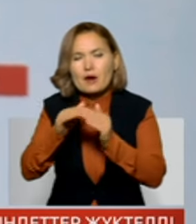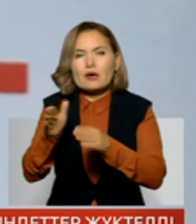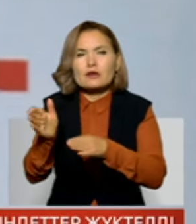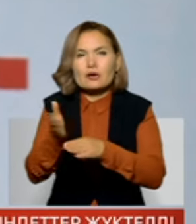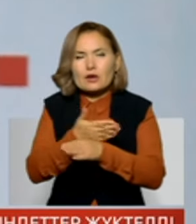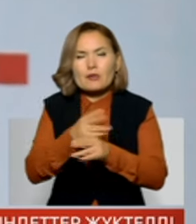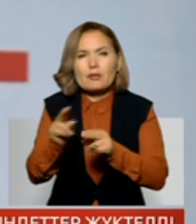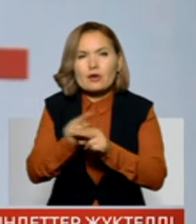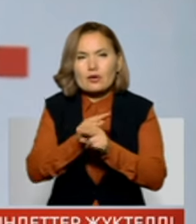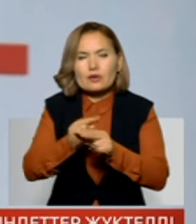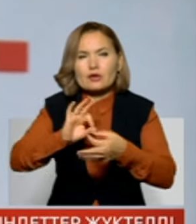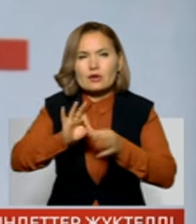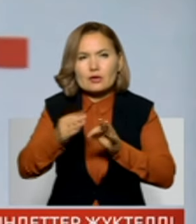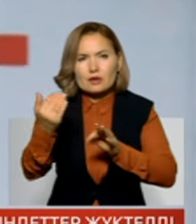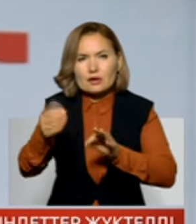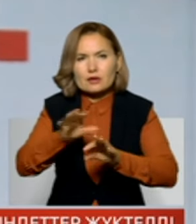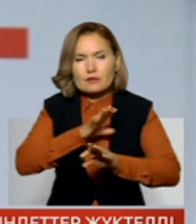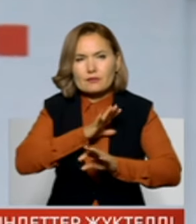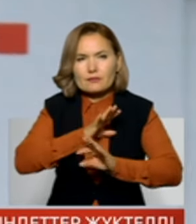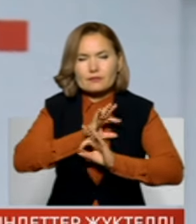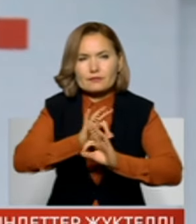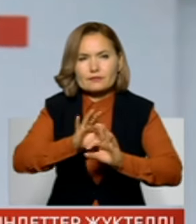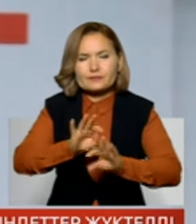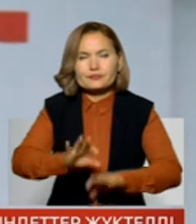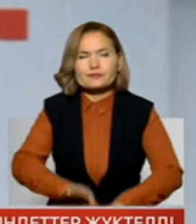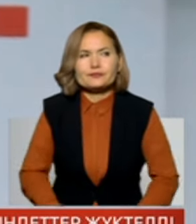жатыр. Толығырақ Жандос Бақтұлы тарқатсын.